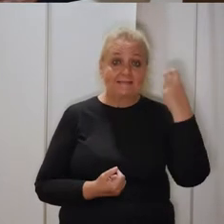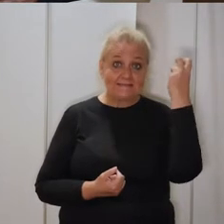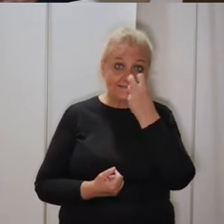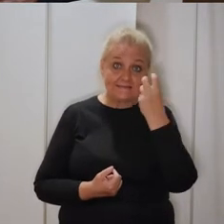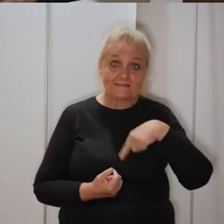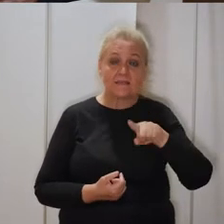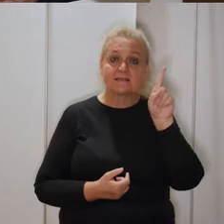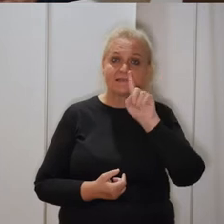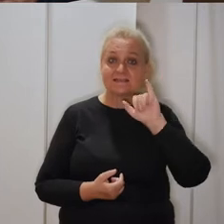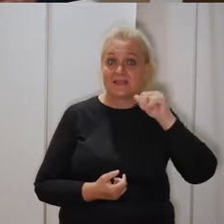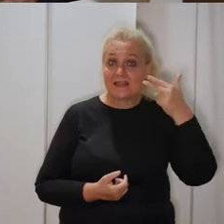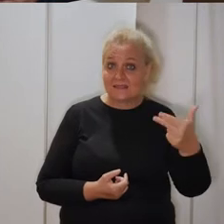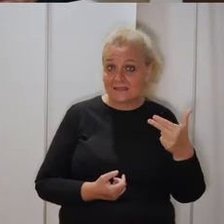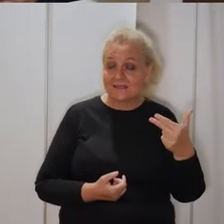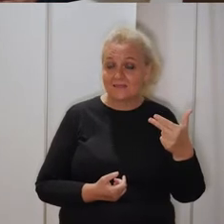zainteresowałam zinami